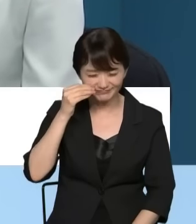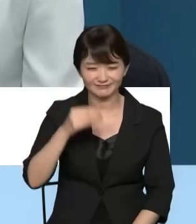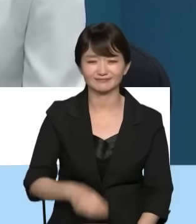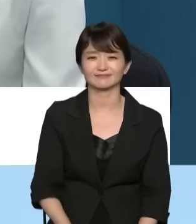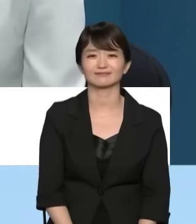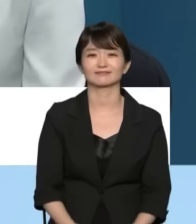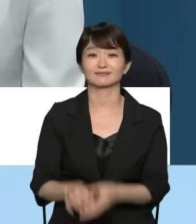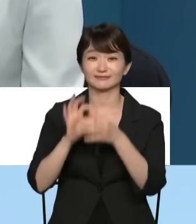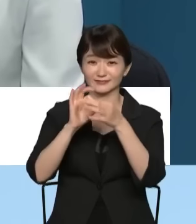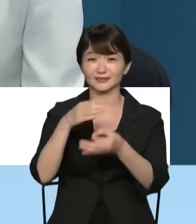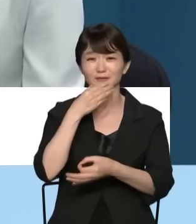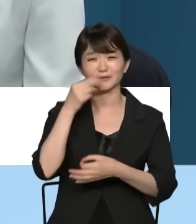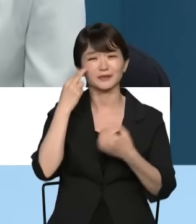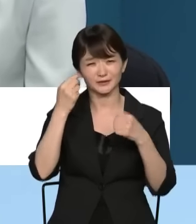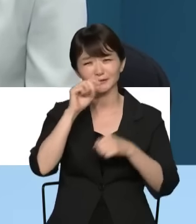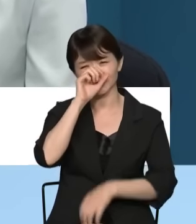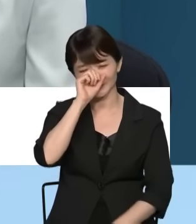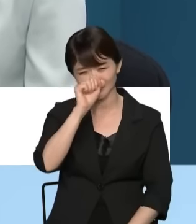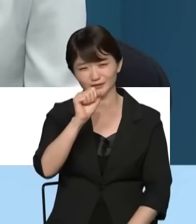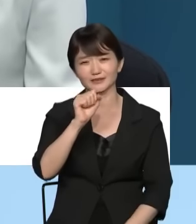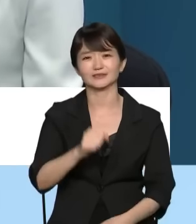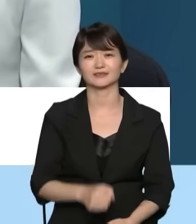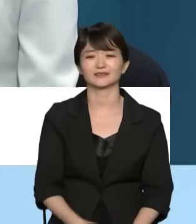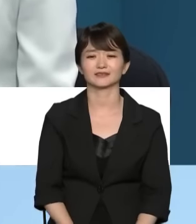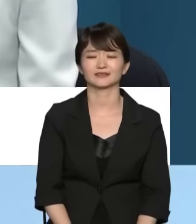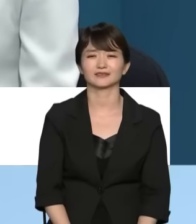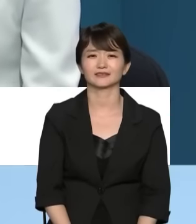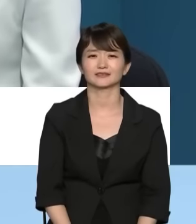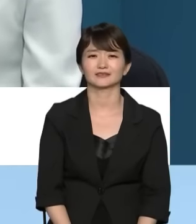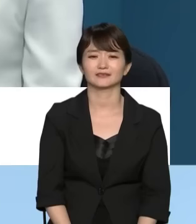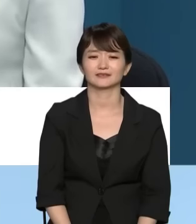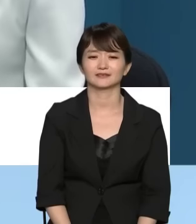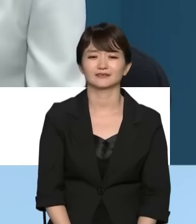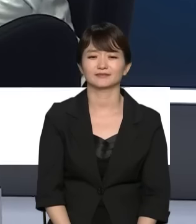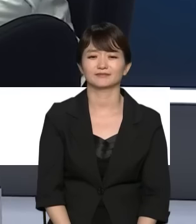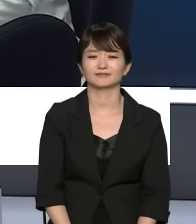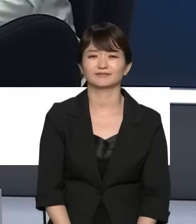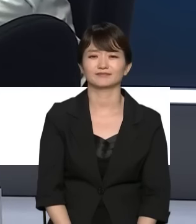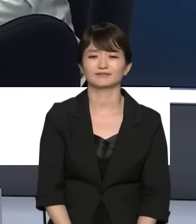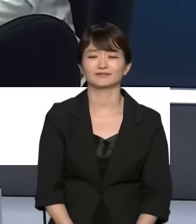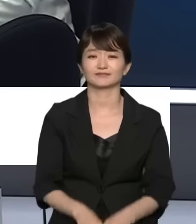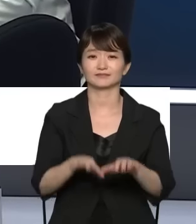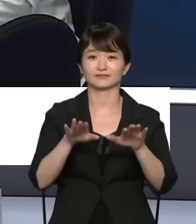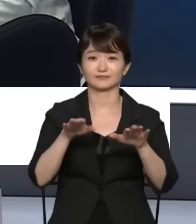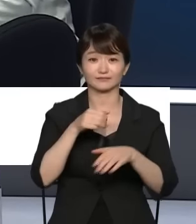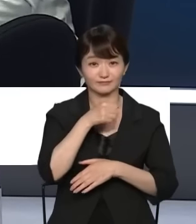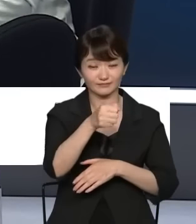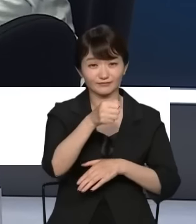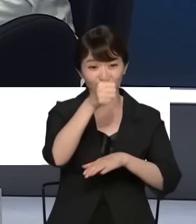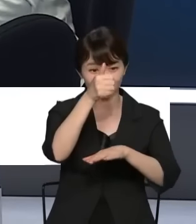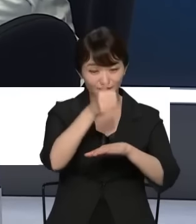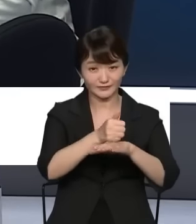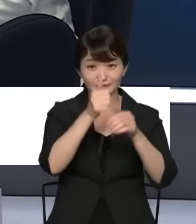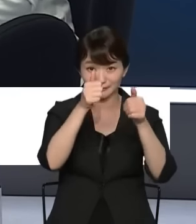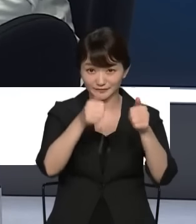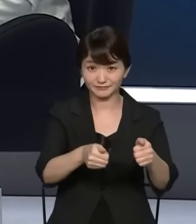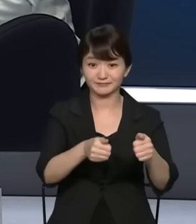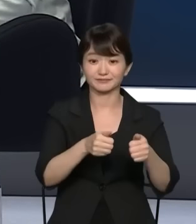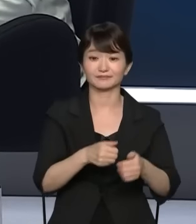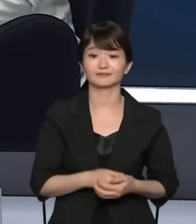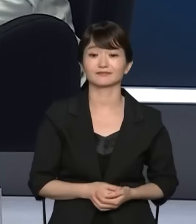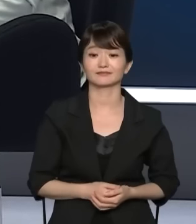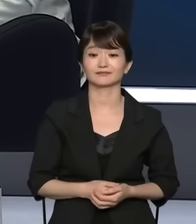네. 계속 행복하게 연기하셨으면 좋겠다는 생각을 네. 해봅니다. 그러겠습니다. 오늘 인터뷰 마지막 인사는